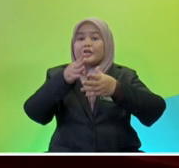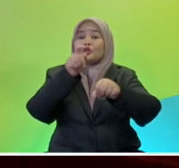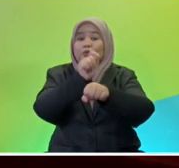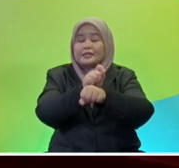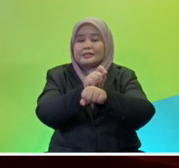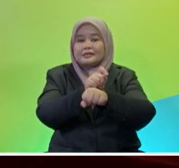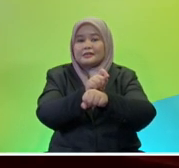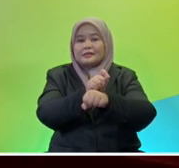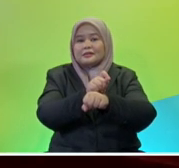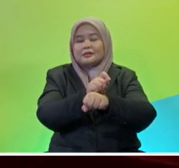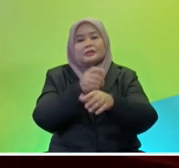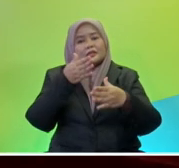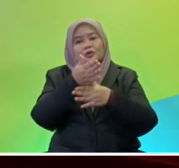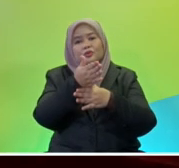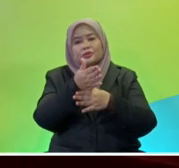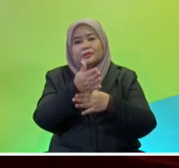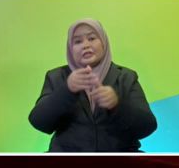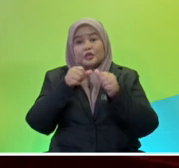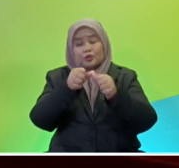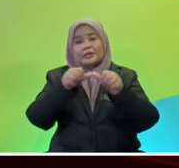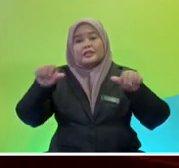tugas 1